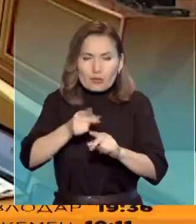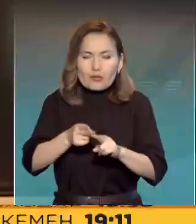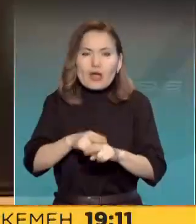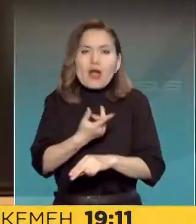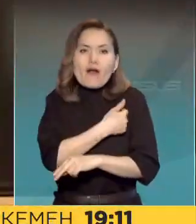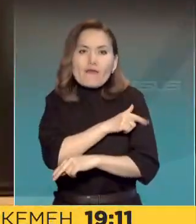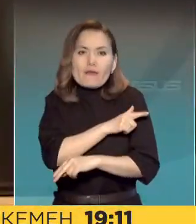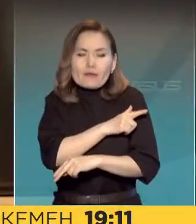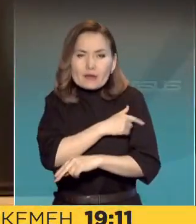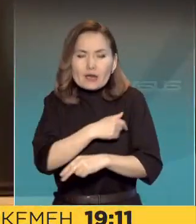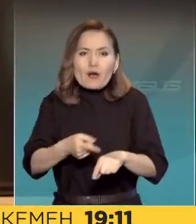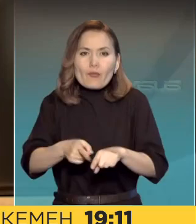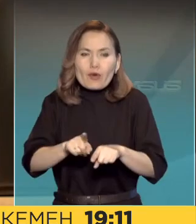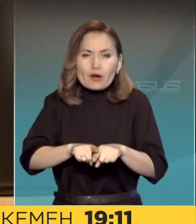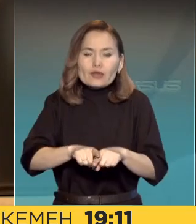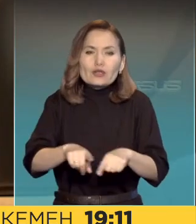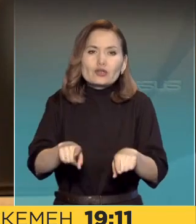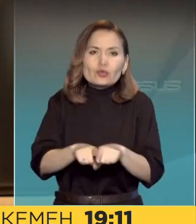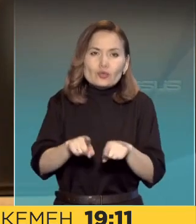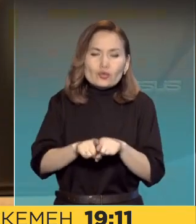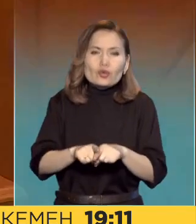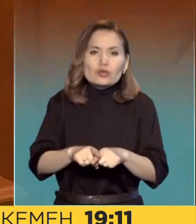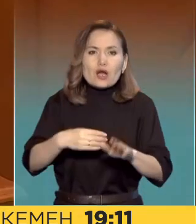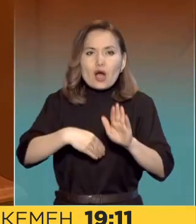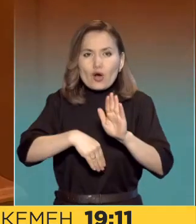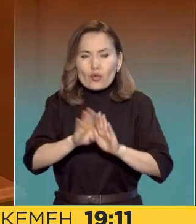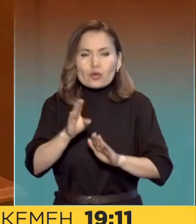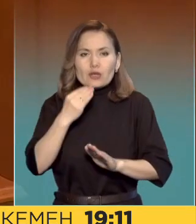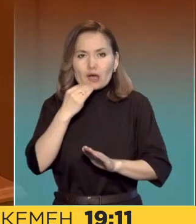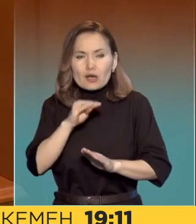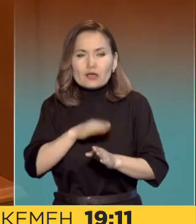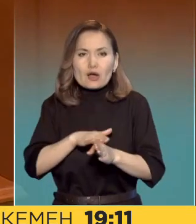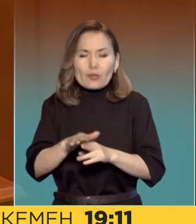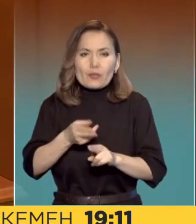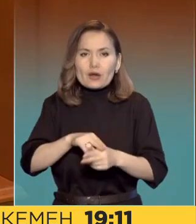жасалады. Қосымша құжат биологиялық қауіпсіздік деп аталады. Ол заң